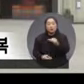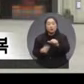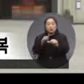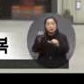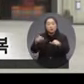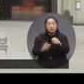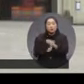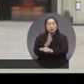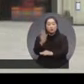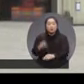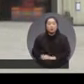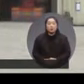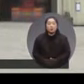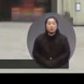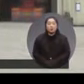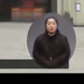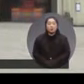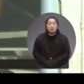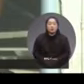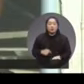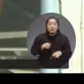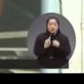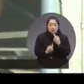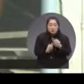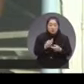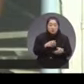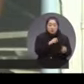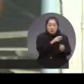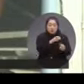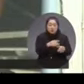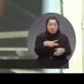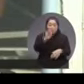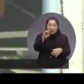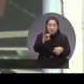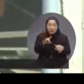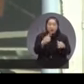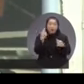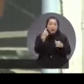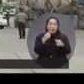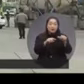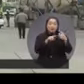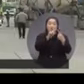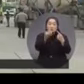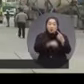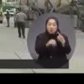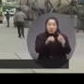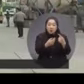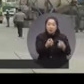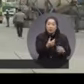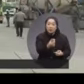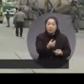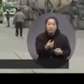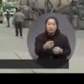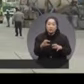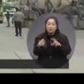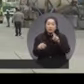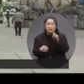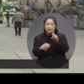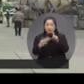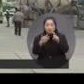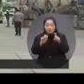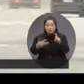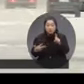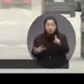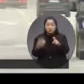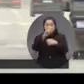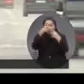출하하기도 했습니다. 자체 출하 시도 첫날 1%대에 그쳤던 출하량은 지난달 29일 정부의 업무 개시 명령